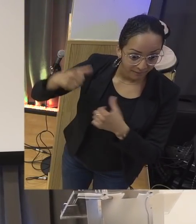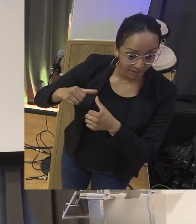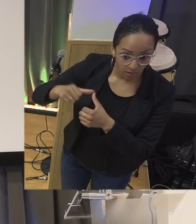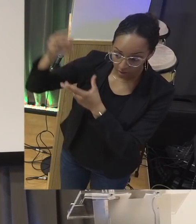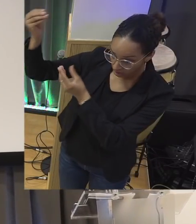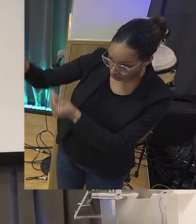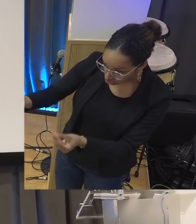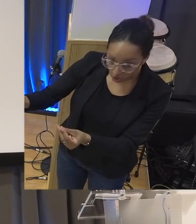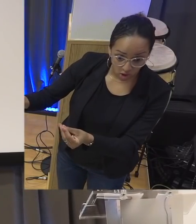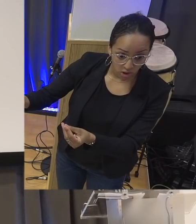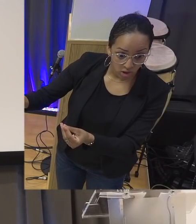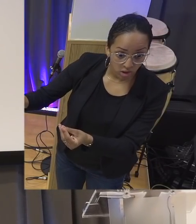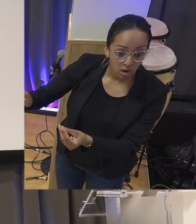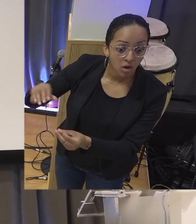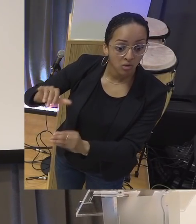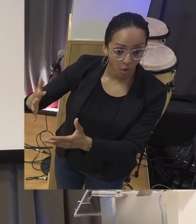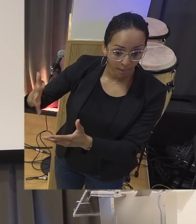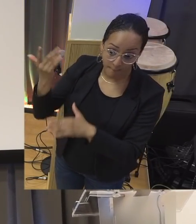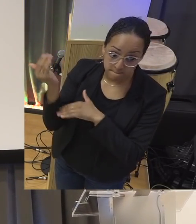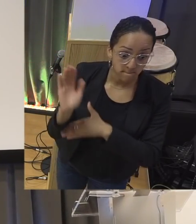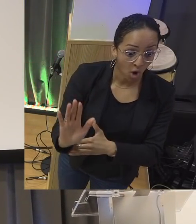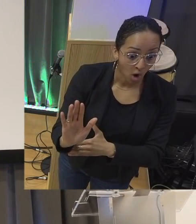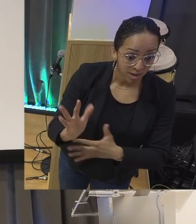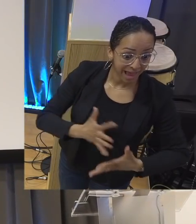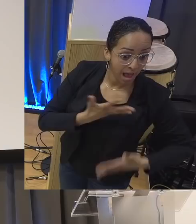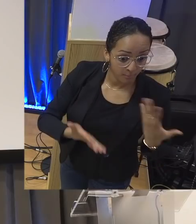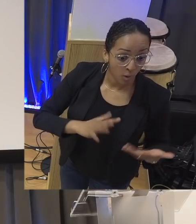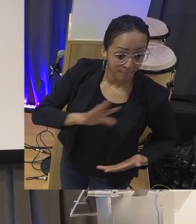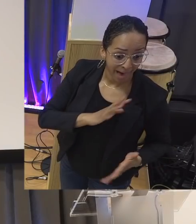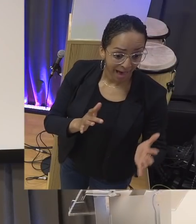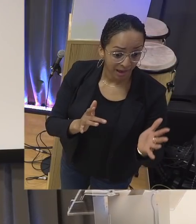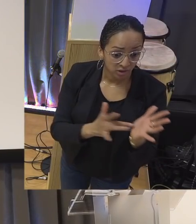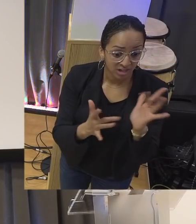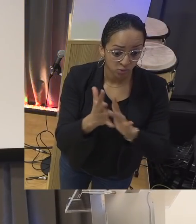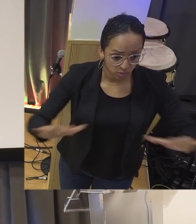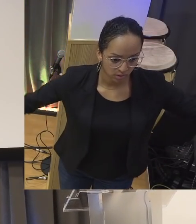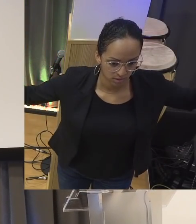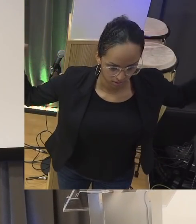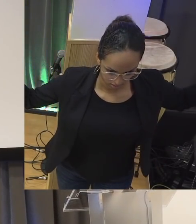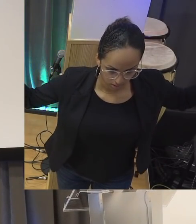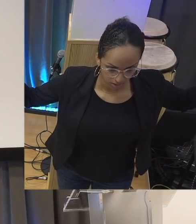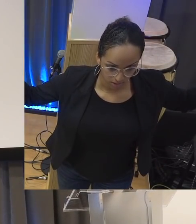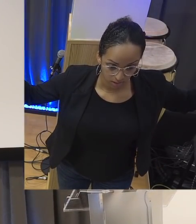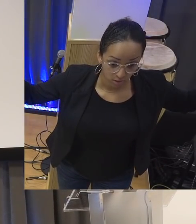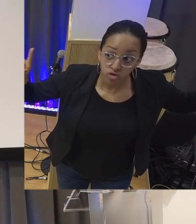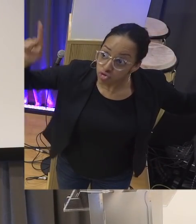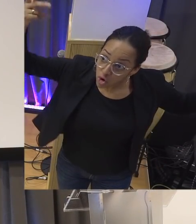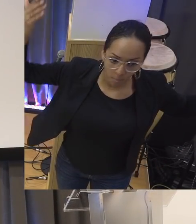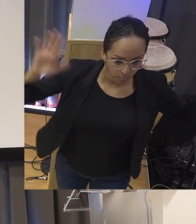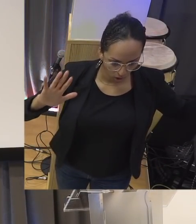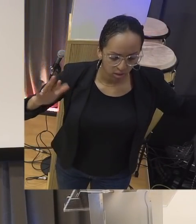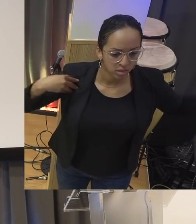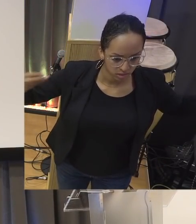Jésus qui éclate à la croix. Et j'ai dit à ce musulman, parce que j'étais entouré par au moins une vingtaine de musulmans